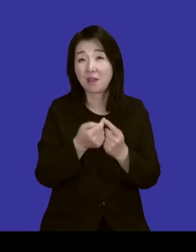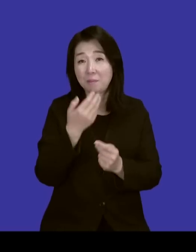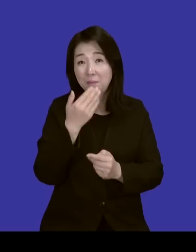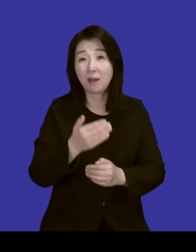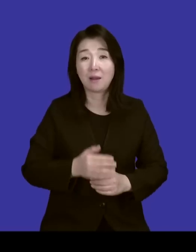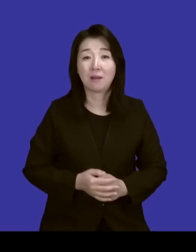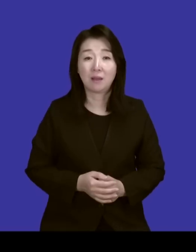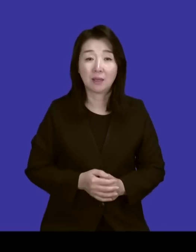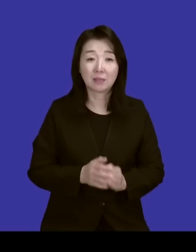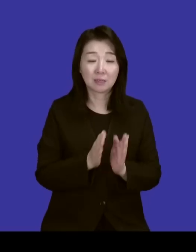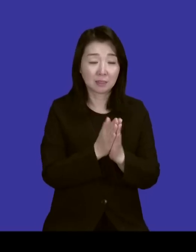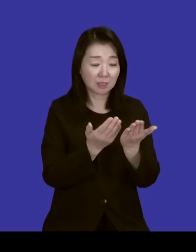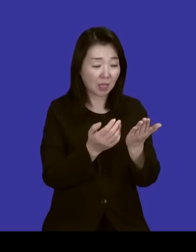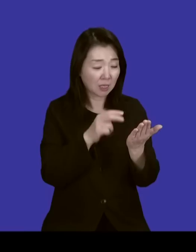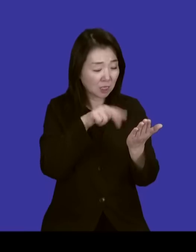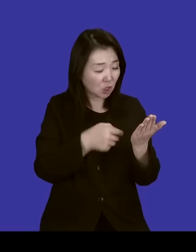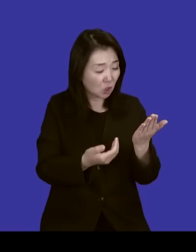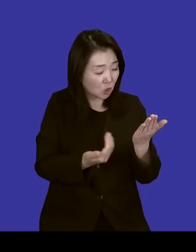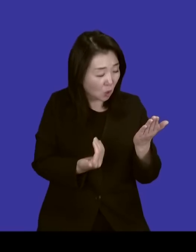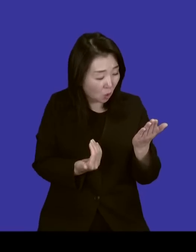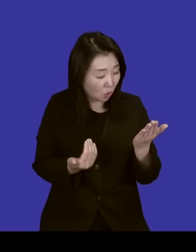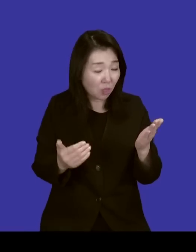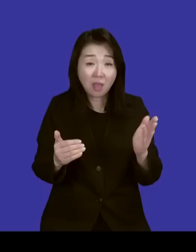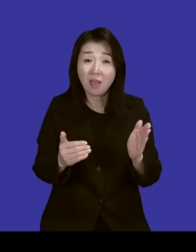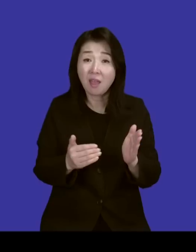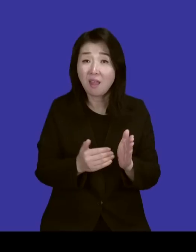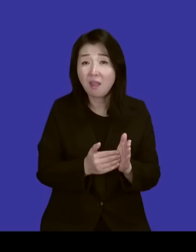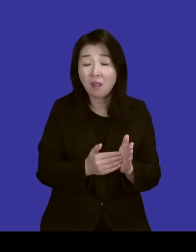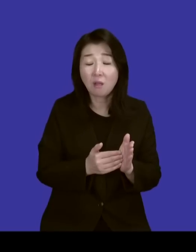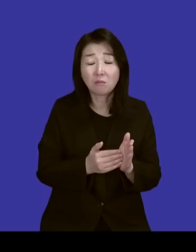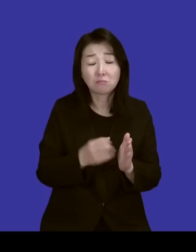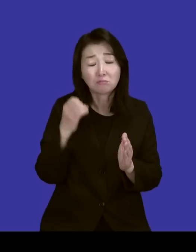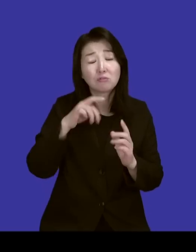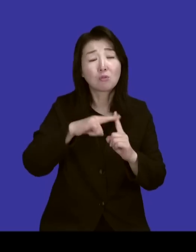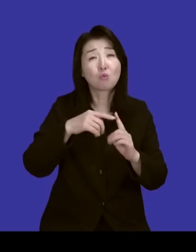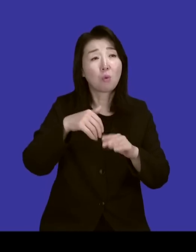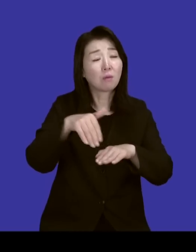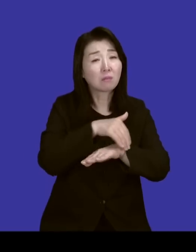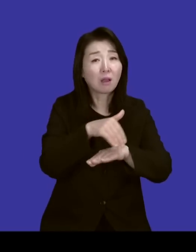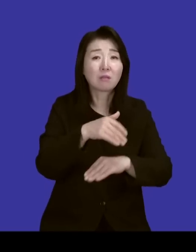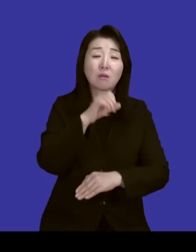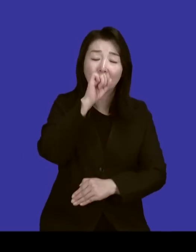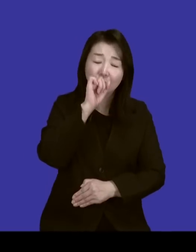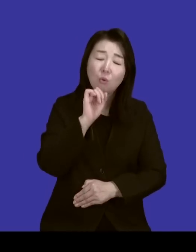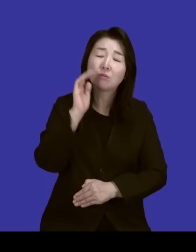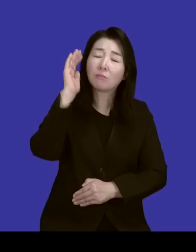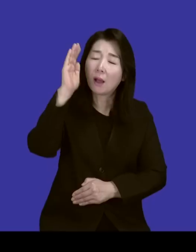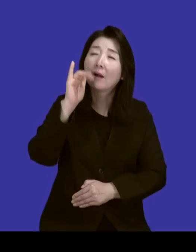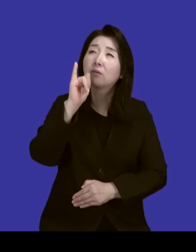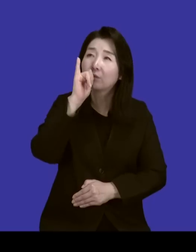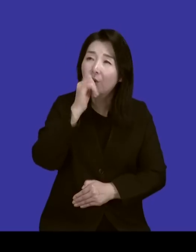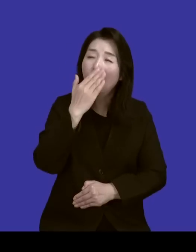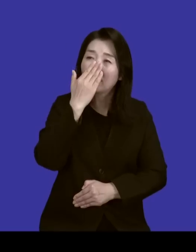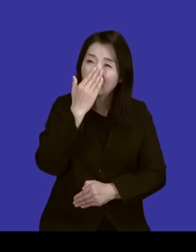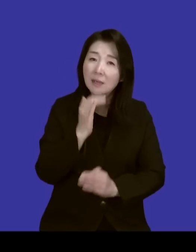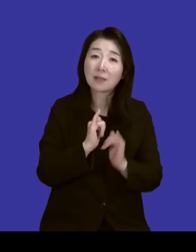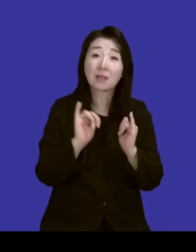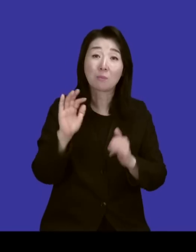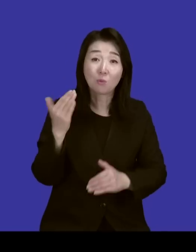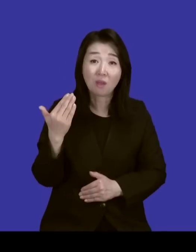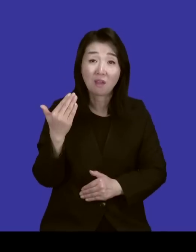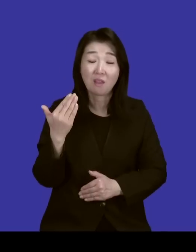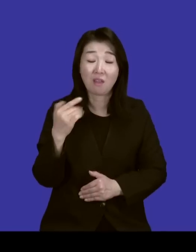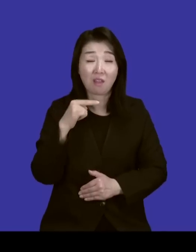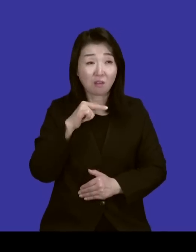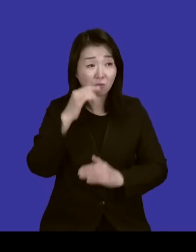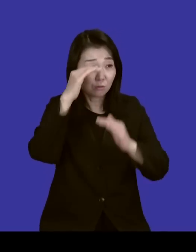그 책을 읽기 전까지만 해도 예. 그냥 뭐 교회 나가는 거 가서 좋은 소리 듣고 착한 예. 사람 되고 예. 뭐 그런